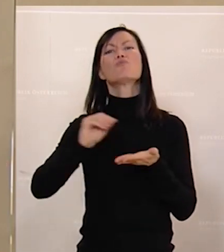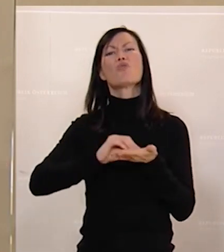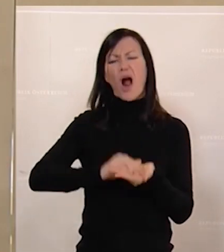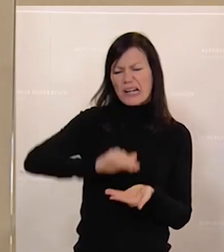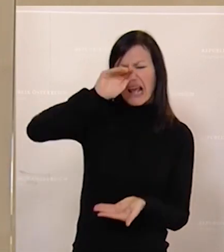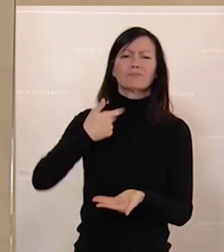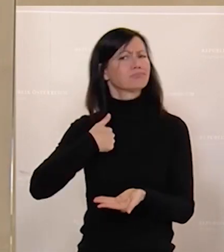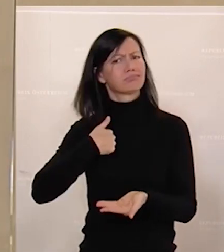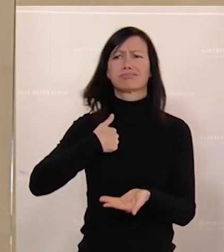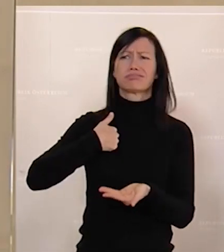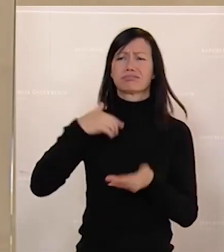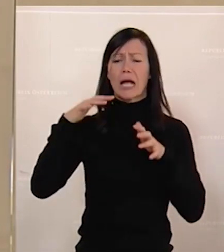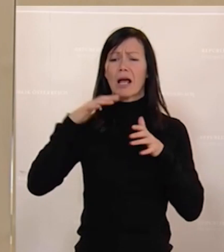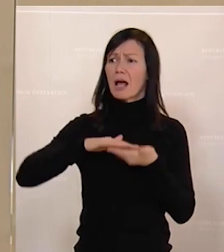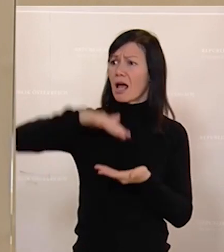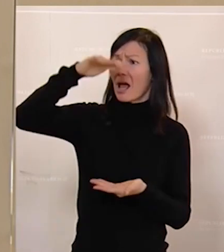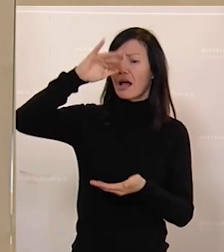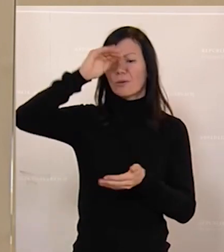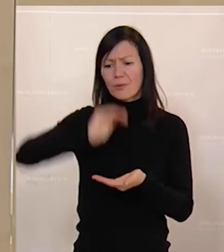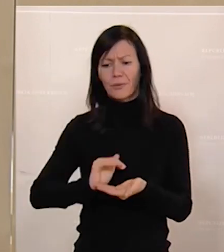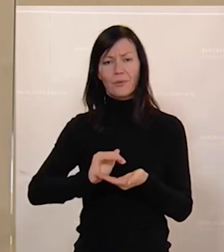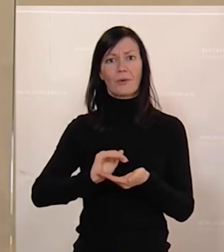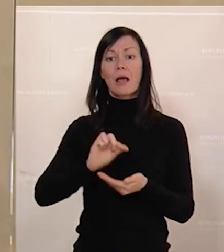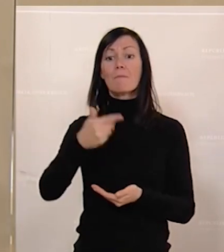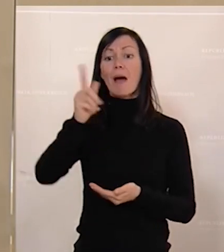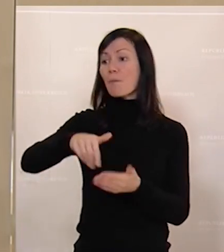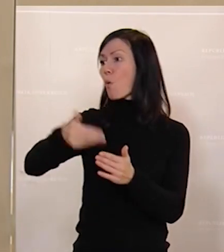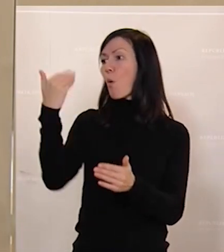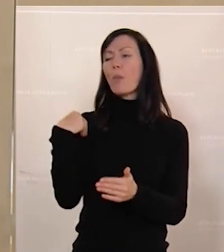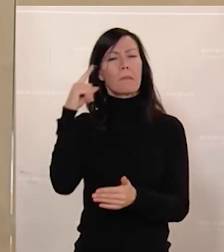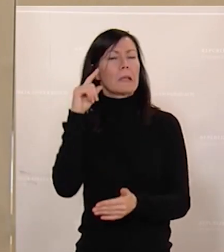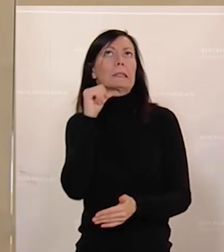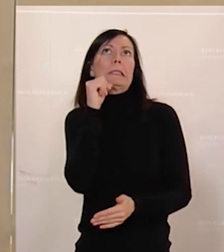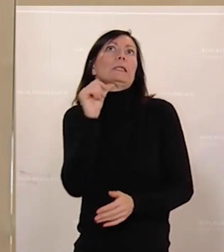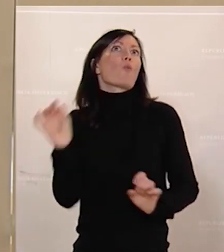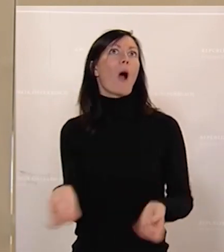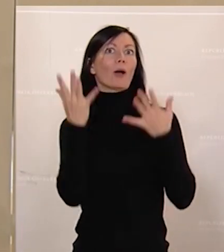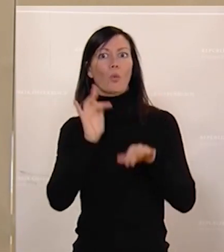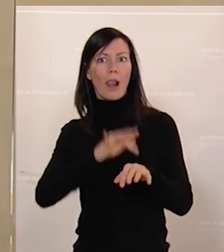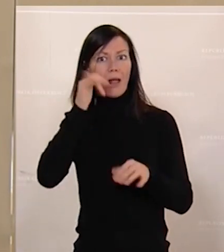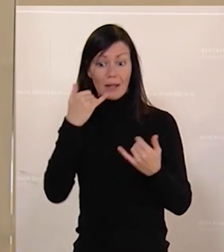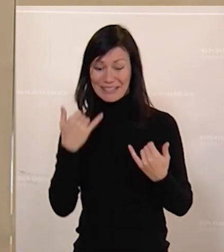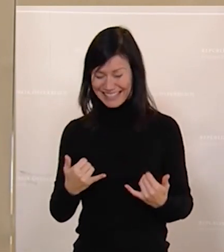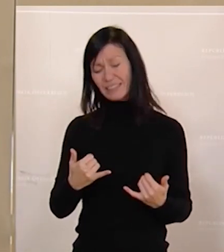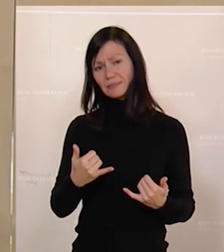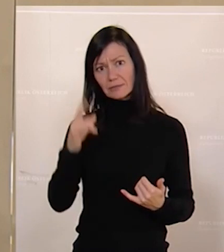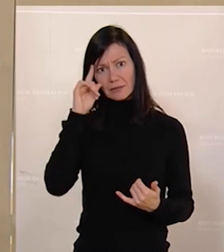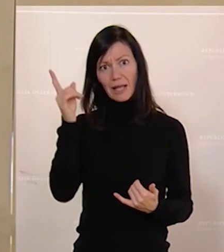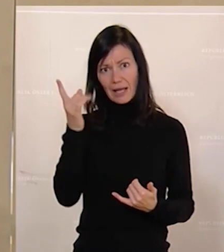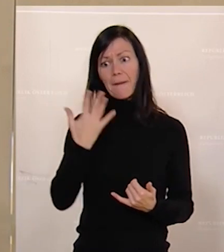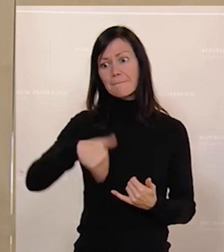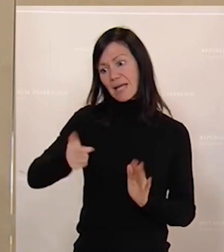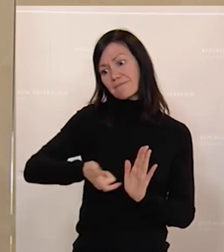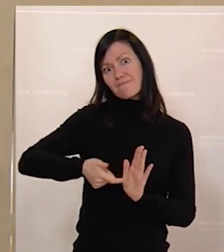die vielleicht vor ein paar Monaten nicht so akut geschienen haben. Aber ich glaube, dass es heute notwendiger ist denn je